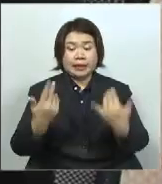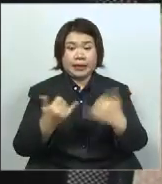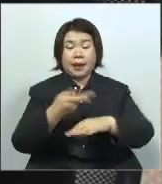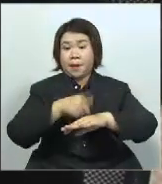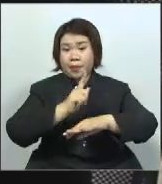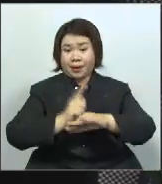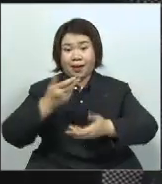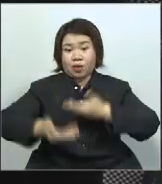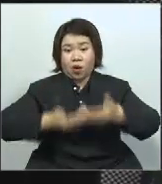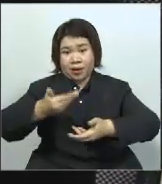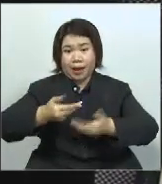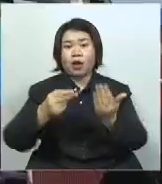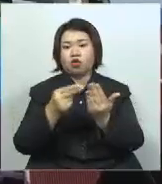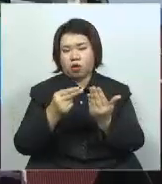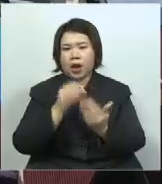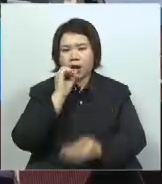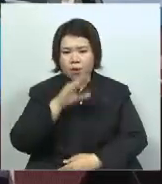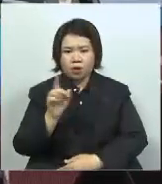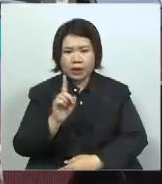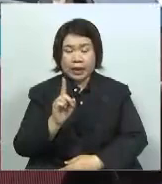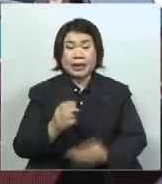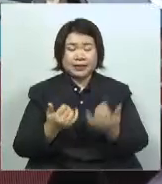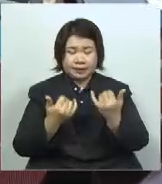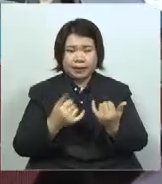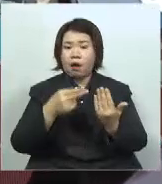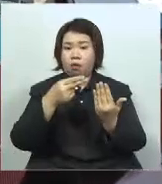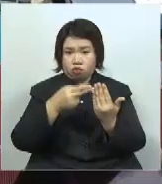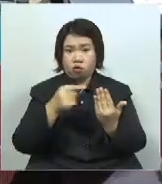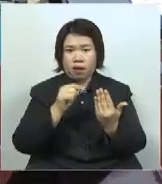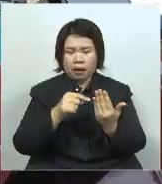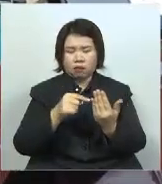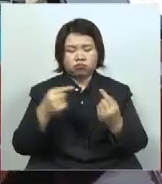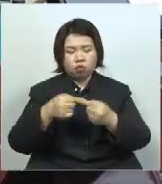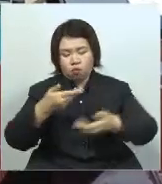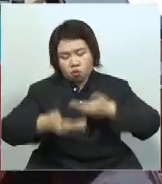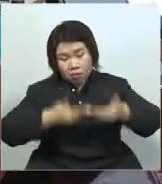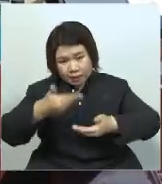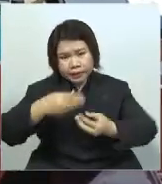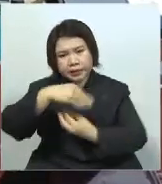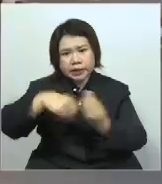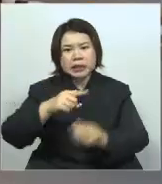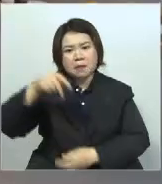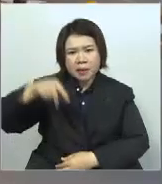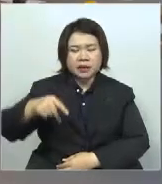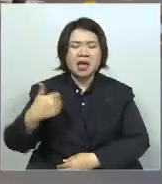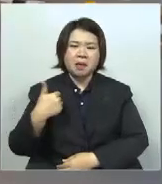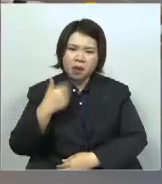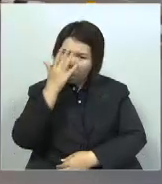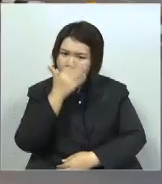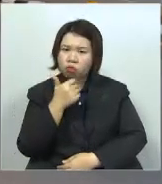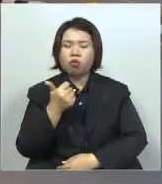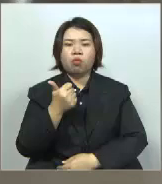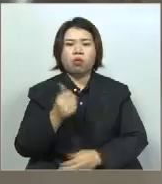ค้าจังหวัดหนองคายยังบอกอีกว่าจังหวัดหนองคายนอกจากจะเป็นพื้นที่เขตเศรษฐกิจพิเศษแล้วยังมีเสน่ห์ในตัว